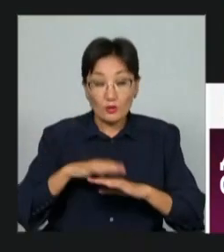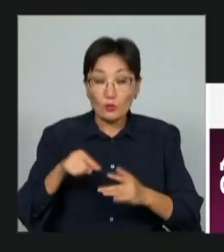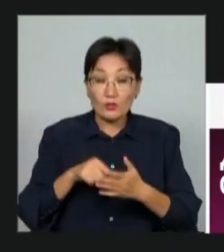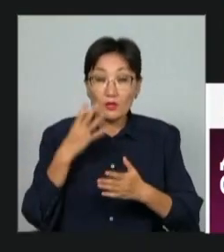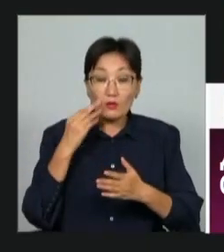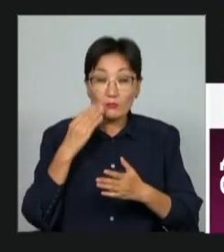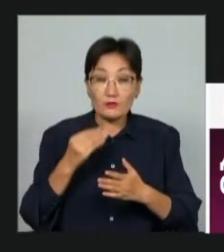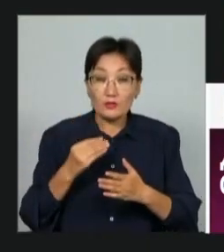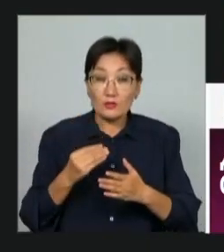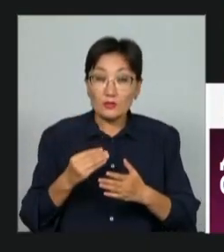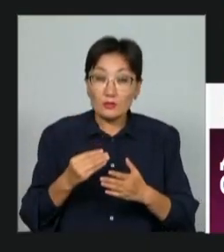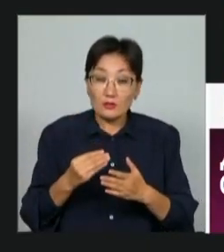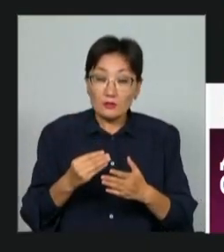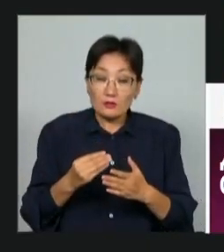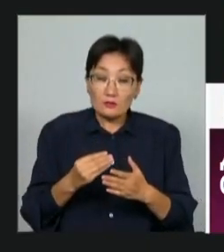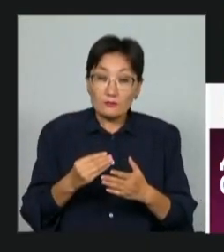Алматы, вот